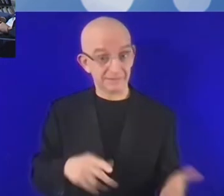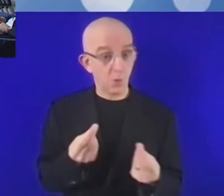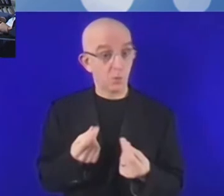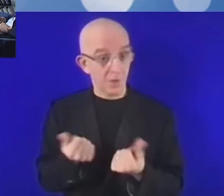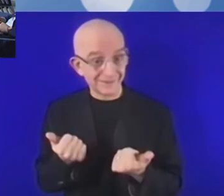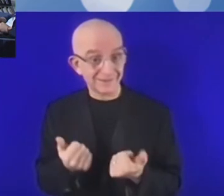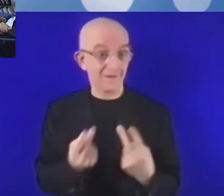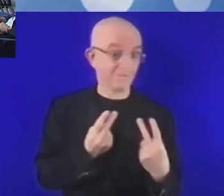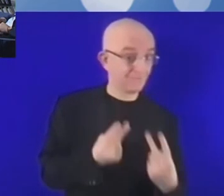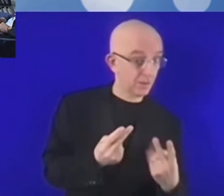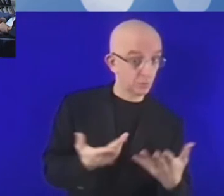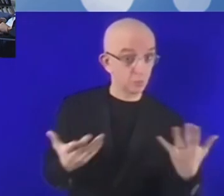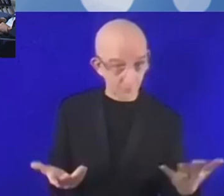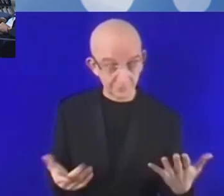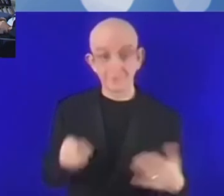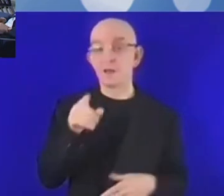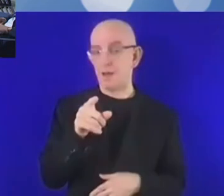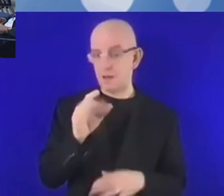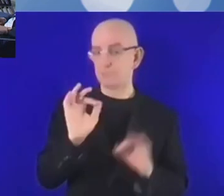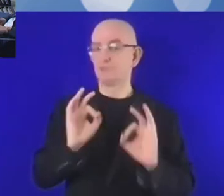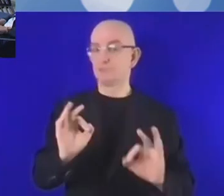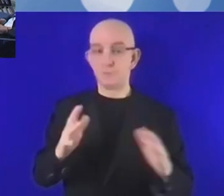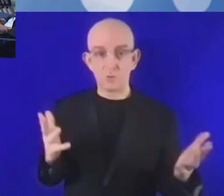как, например, наш,